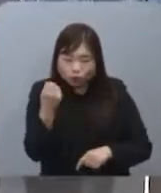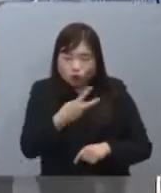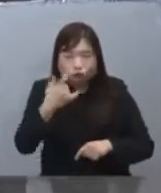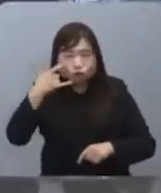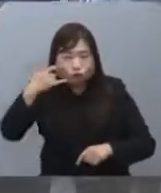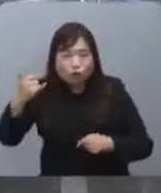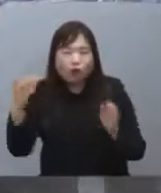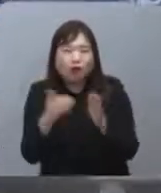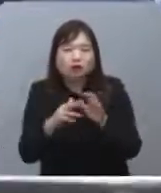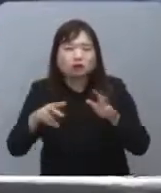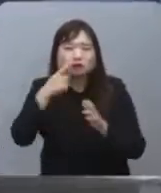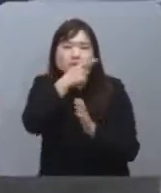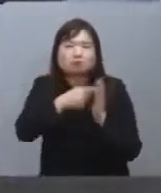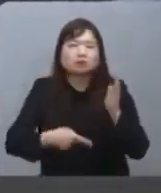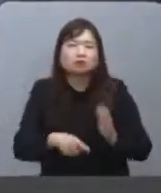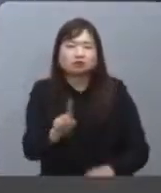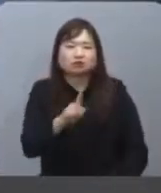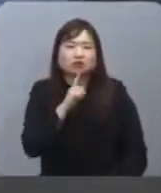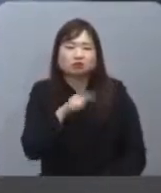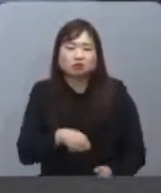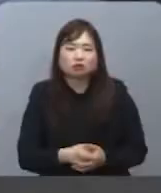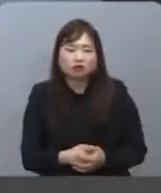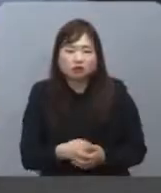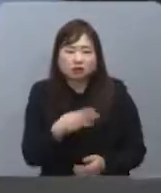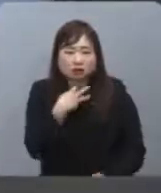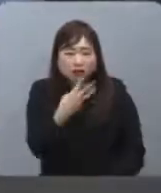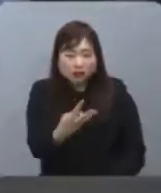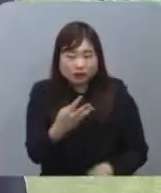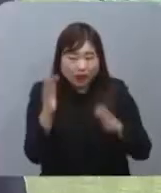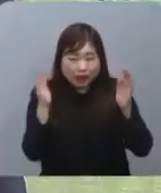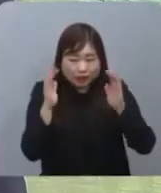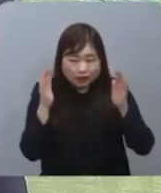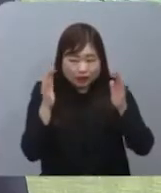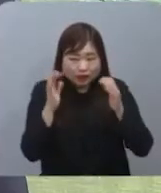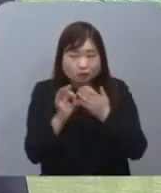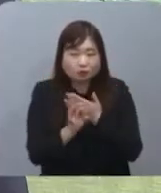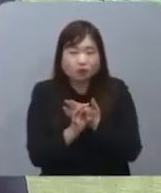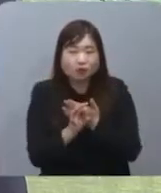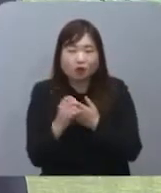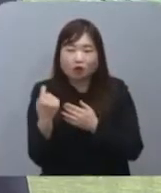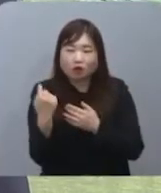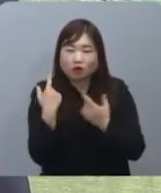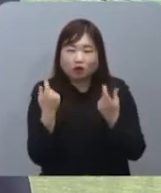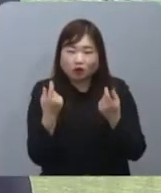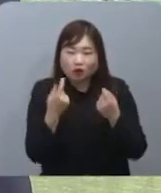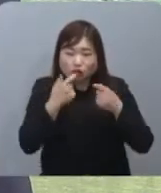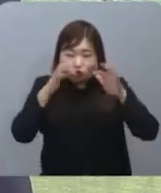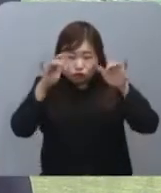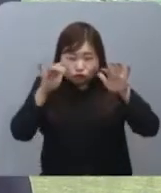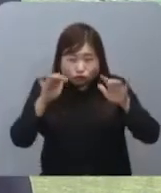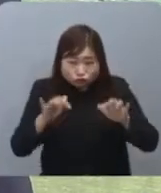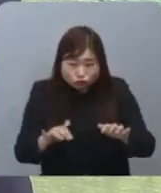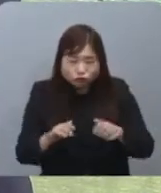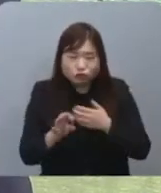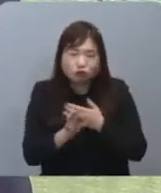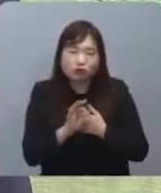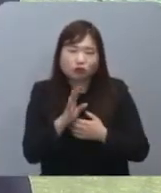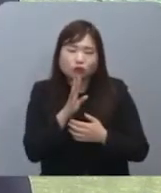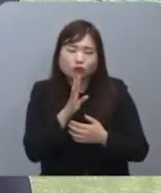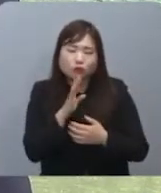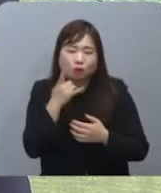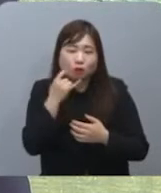까지 피해를 보고 있다는 겁니다 세 살 아 가 돼 같은 경우에는 어제처럼 등이 많이 오거나 할 때는 직접